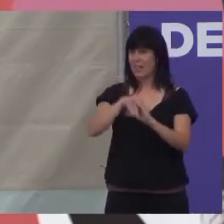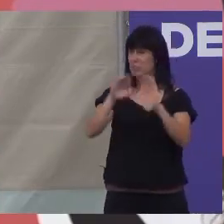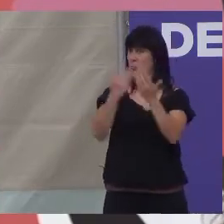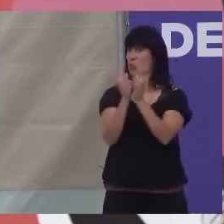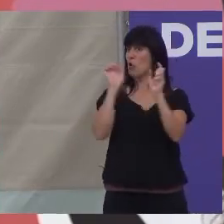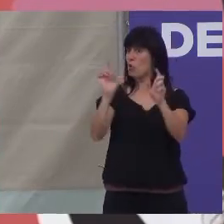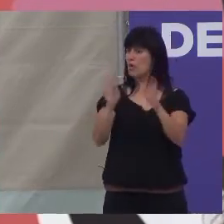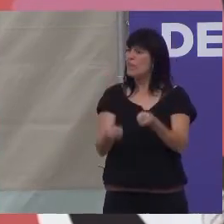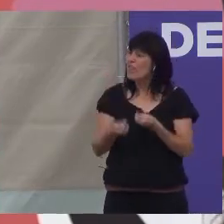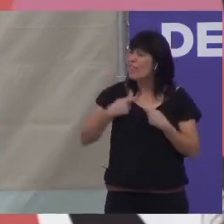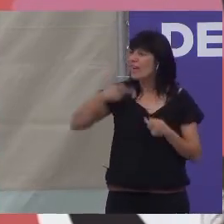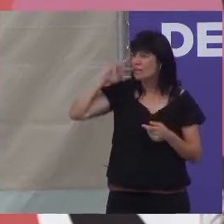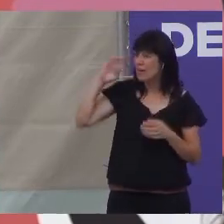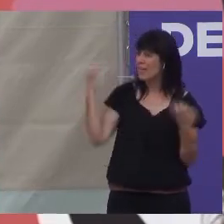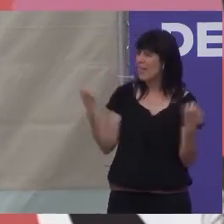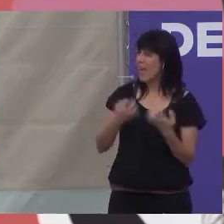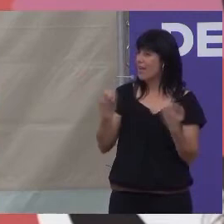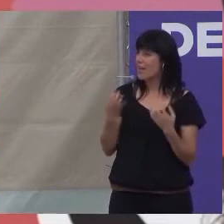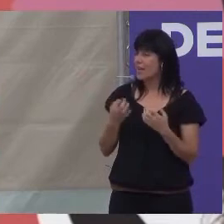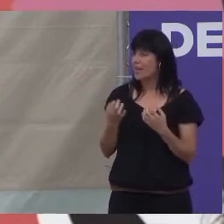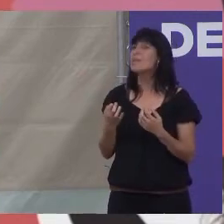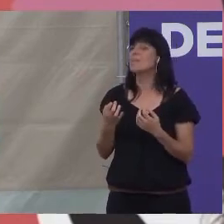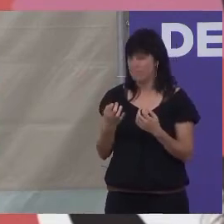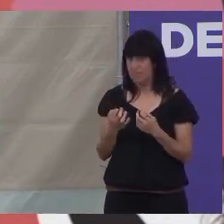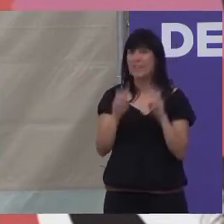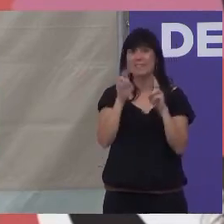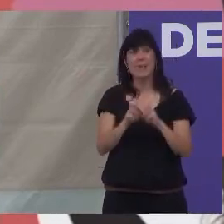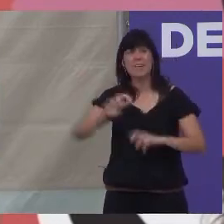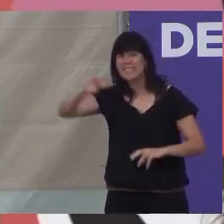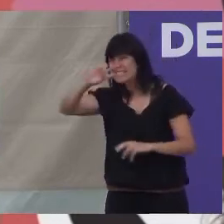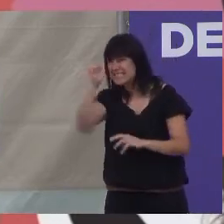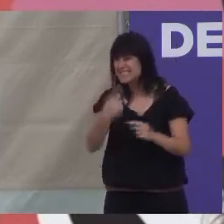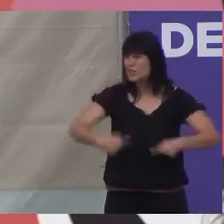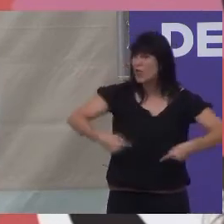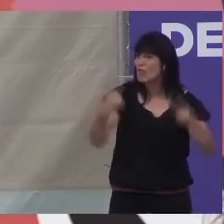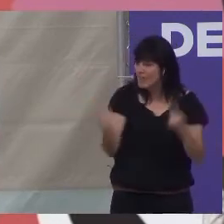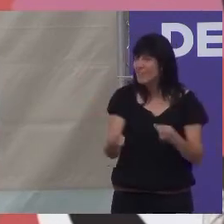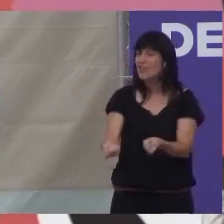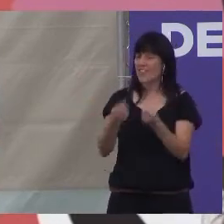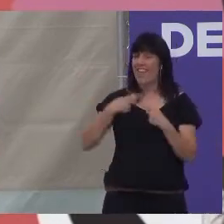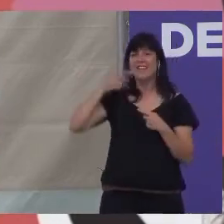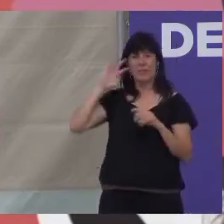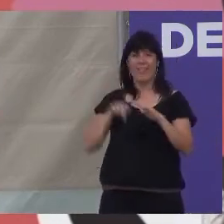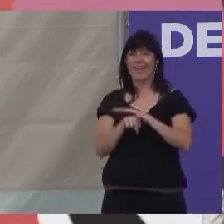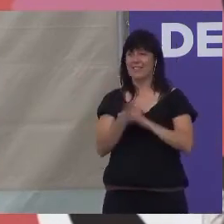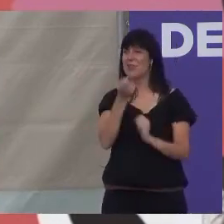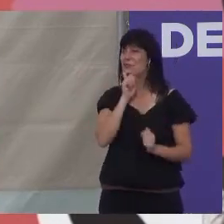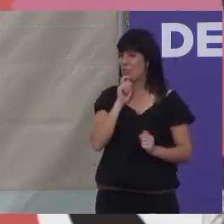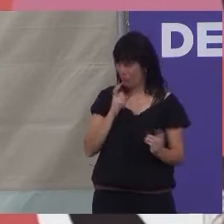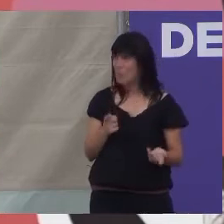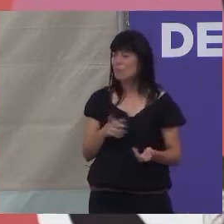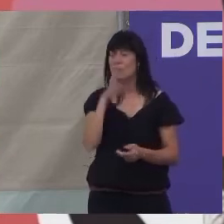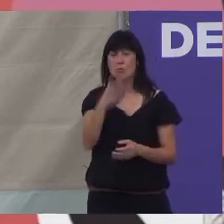m'aporta una experiència lligada a la gestió de la diversitat i dels conflictes que es produeixen necessàriament